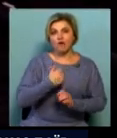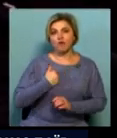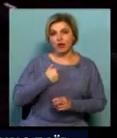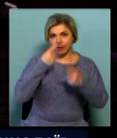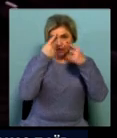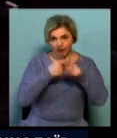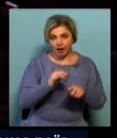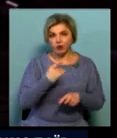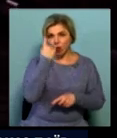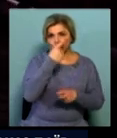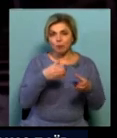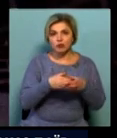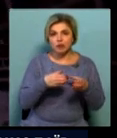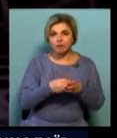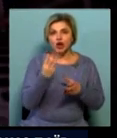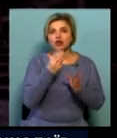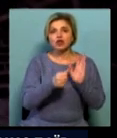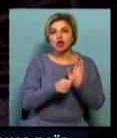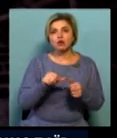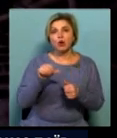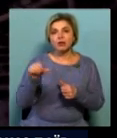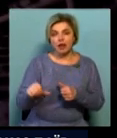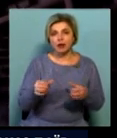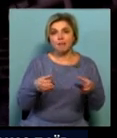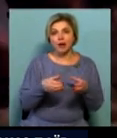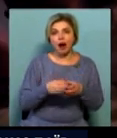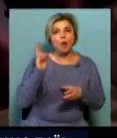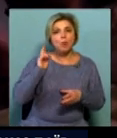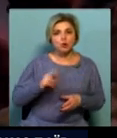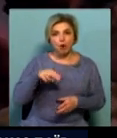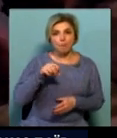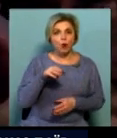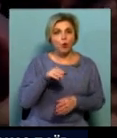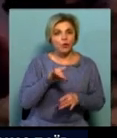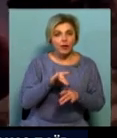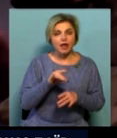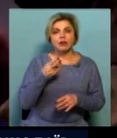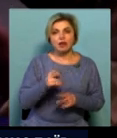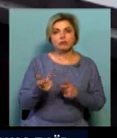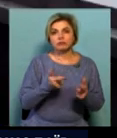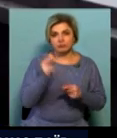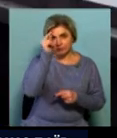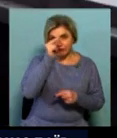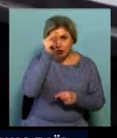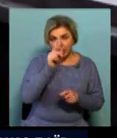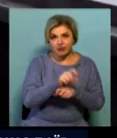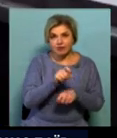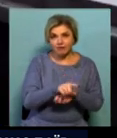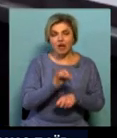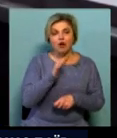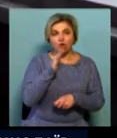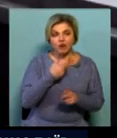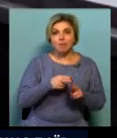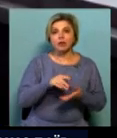особовий склад підрозділу 36-ї окремої бригади морської піхоти для відпрацювання навчально-бойових завдань. Під час морського